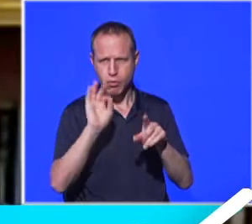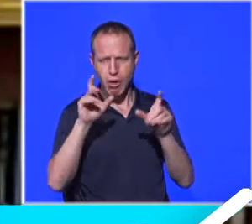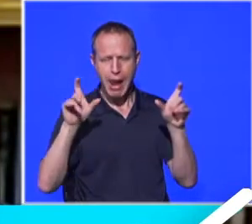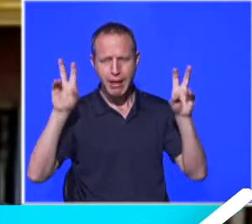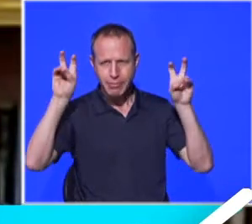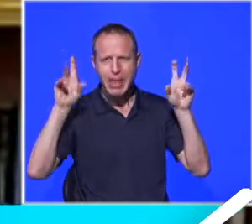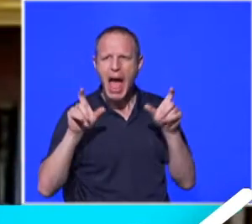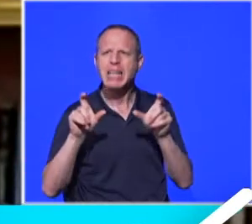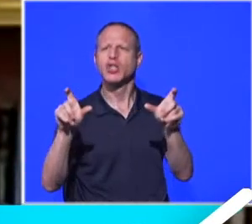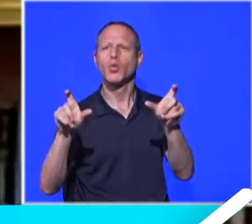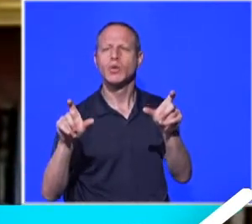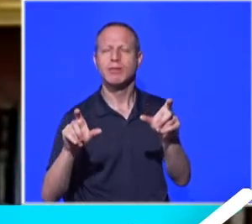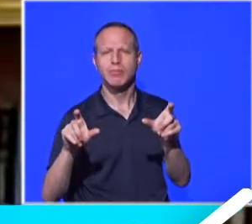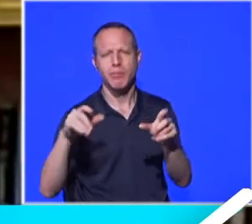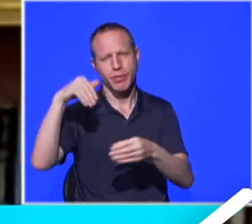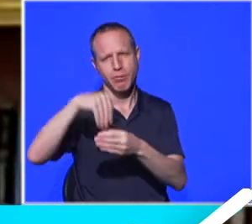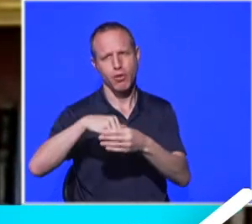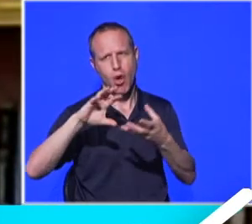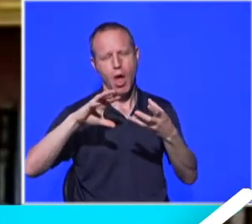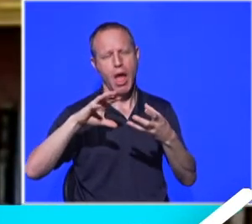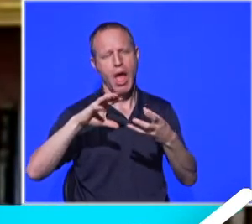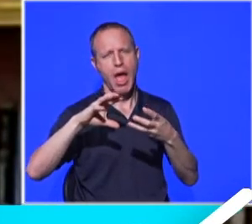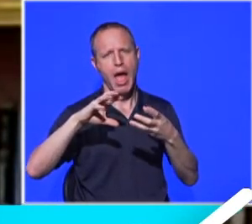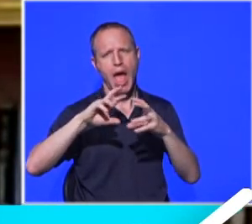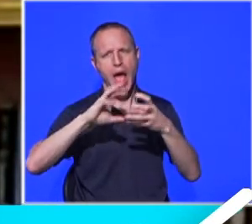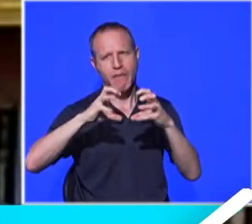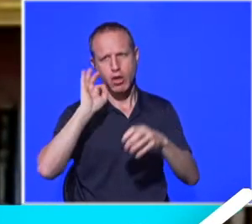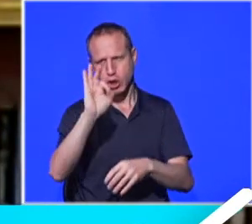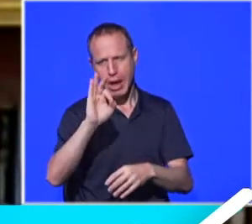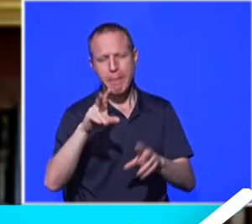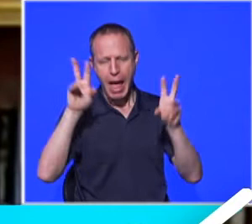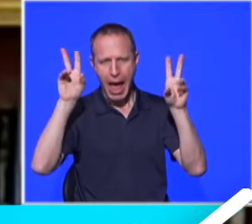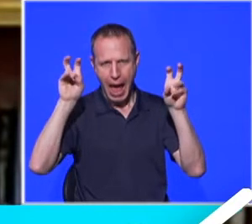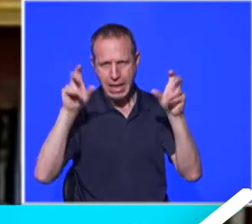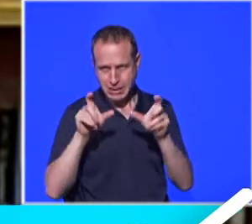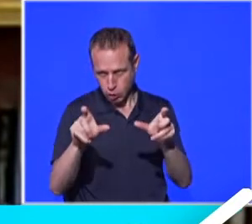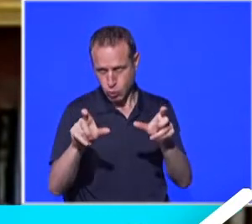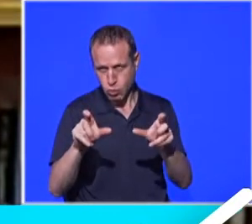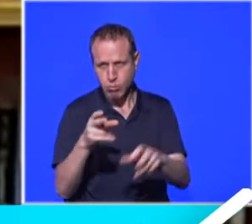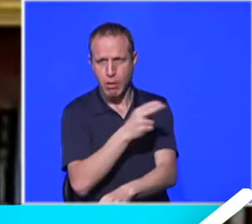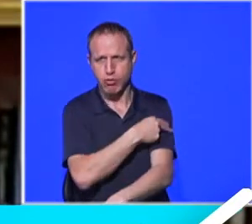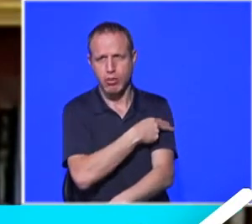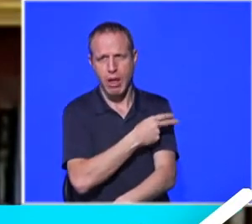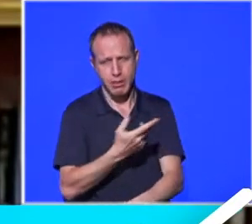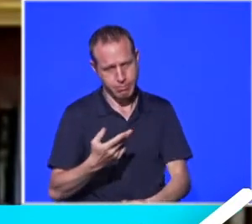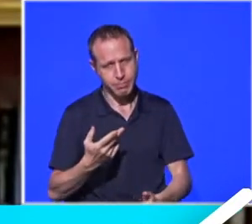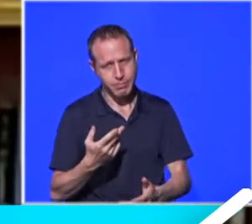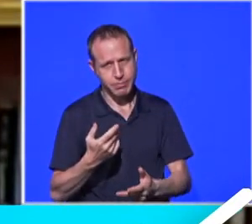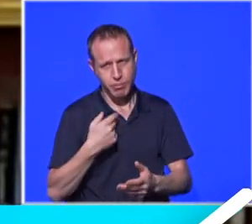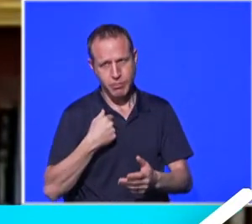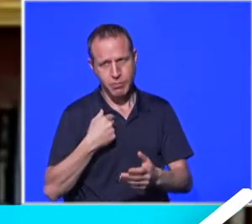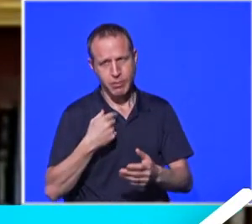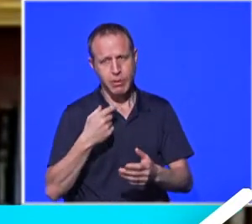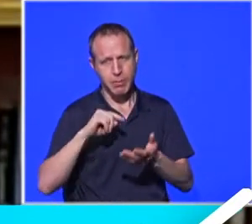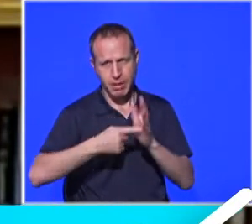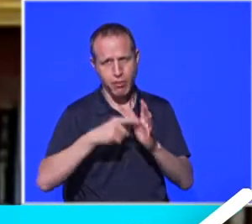חסינות בתוך היישוב שלהם, ולכן חסינות אני מתכוון מהמשטרה, היא לא נותנת, אני מתכוון שהיא